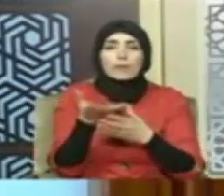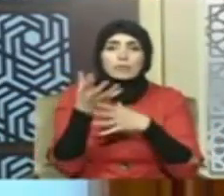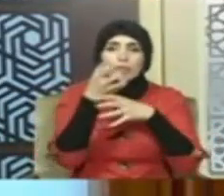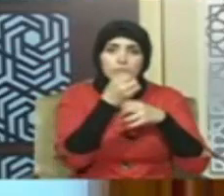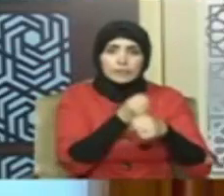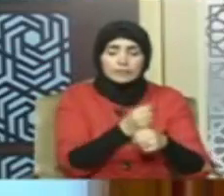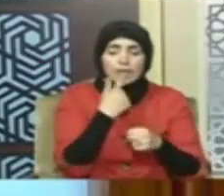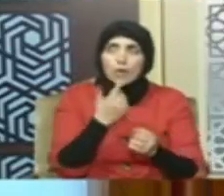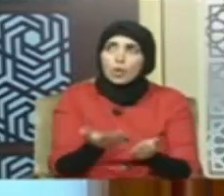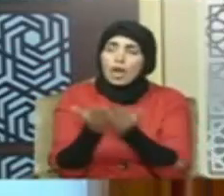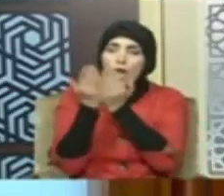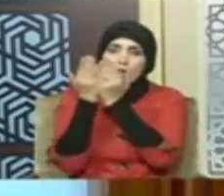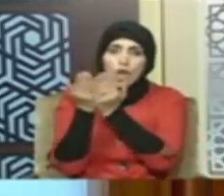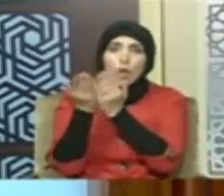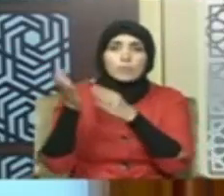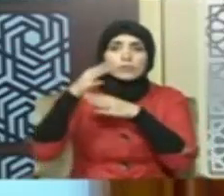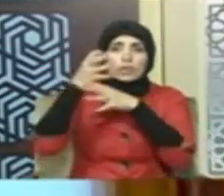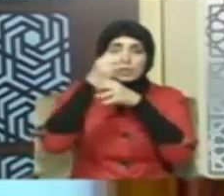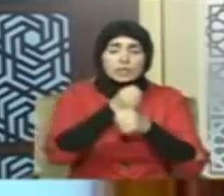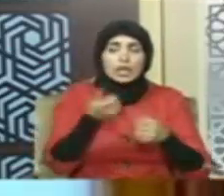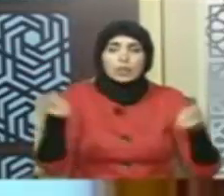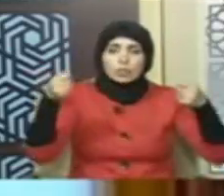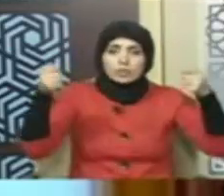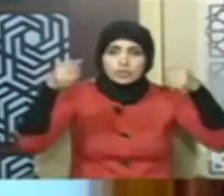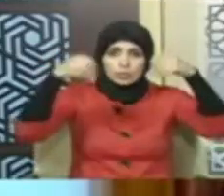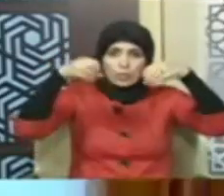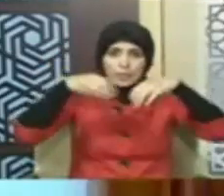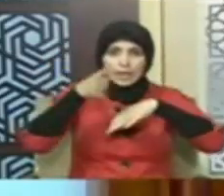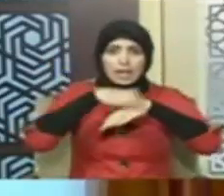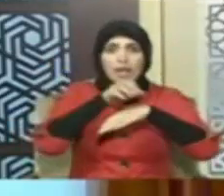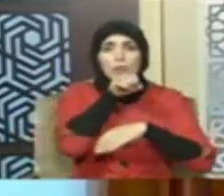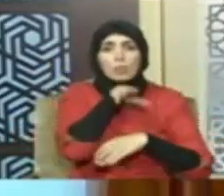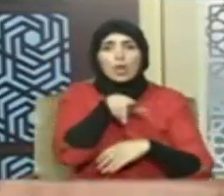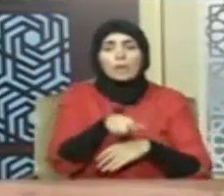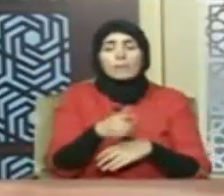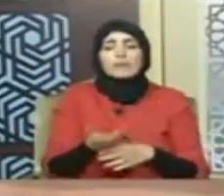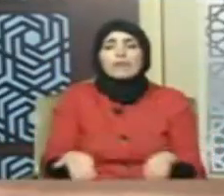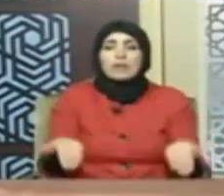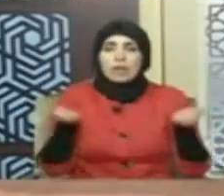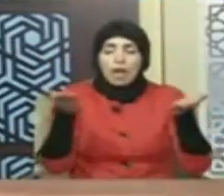اللهم صل وسلم وزد وبارك على سيدنا محمد.